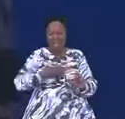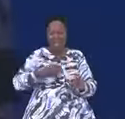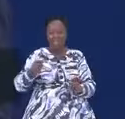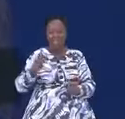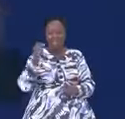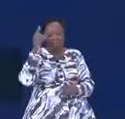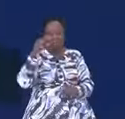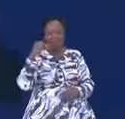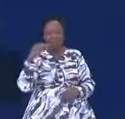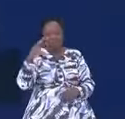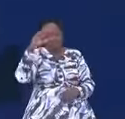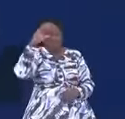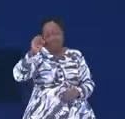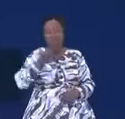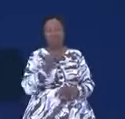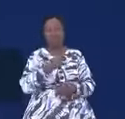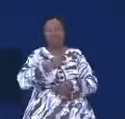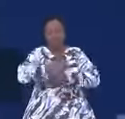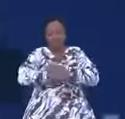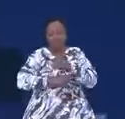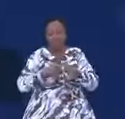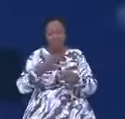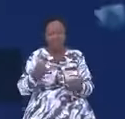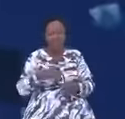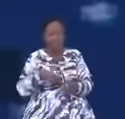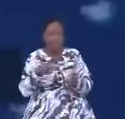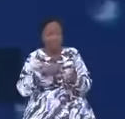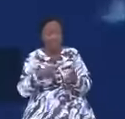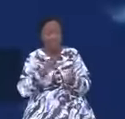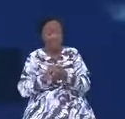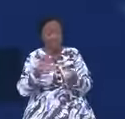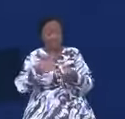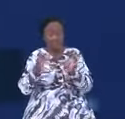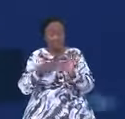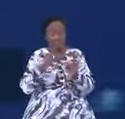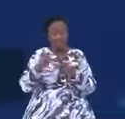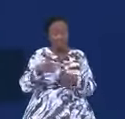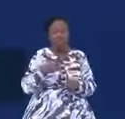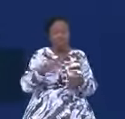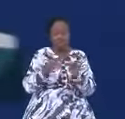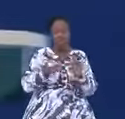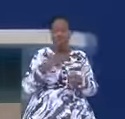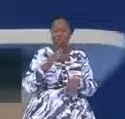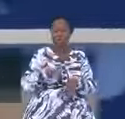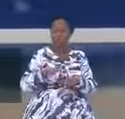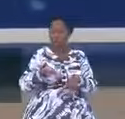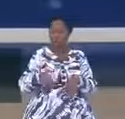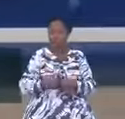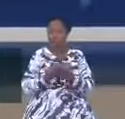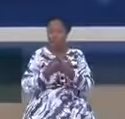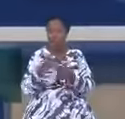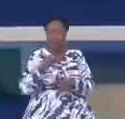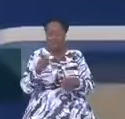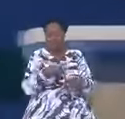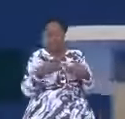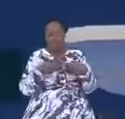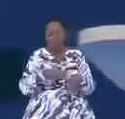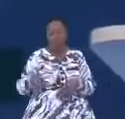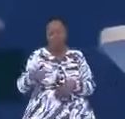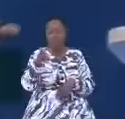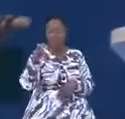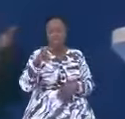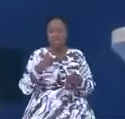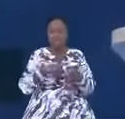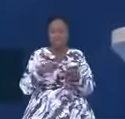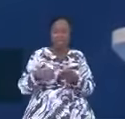dire le l'histoire l'histoire de la mas dont il était en voyage est j avais de bonnes intentions pour